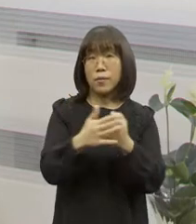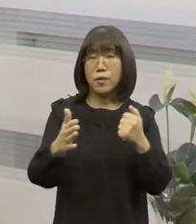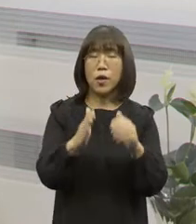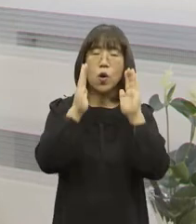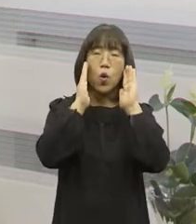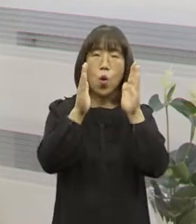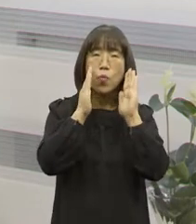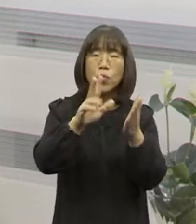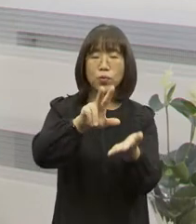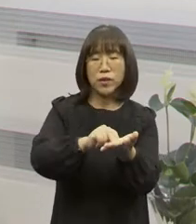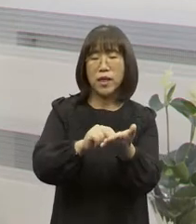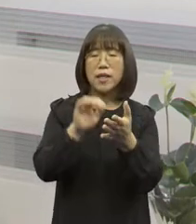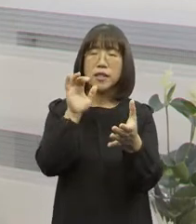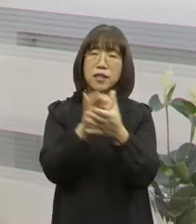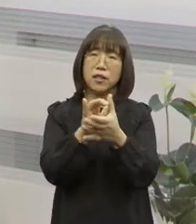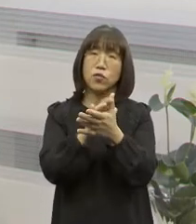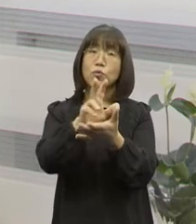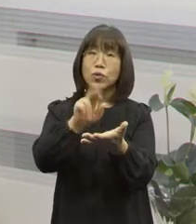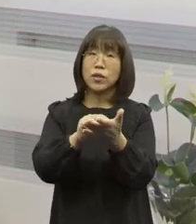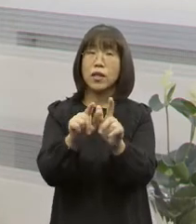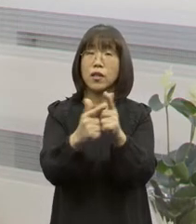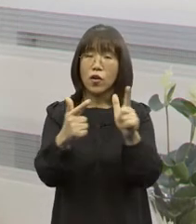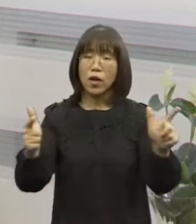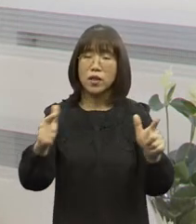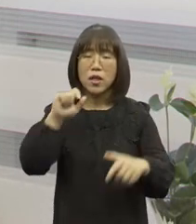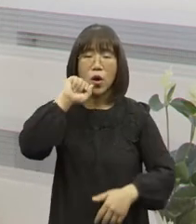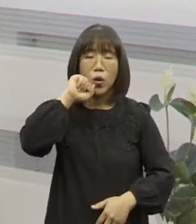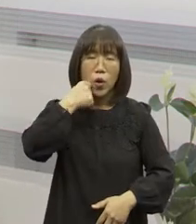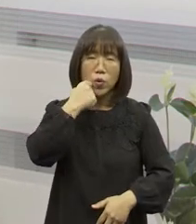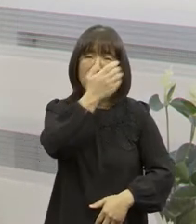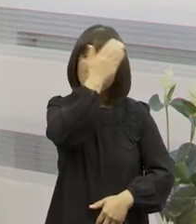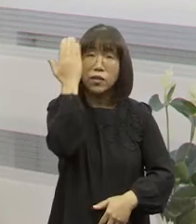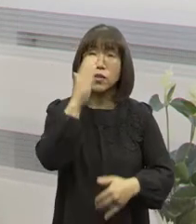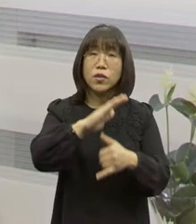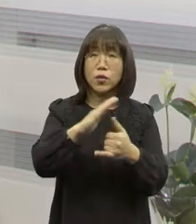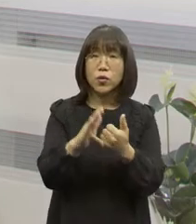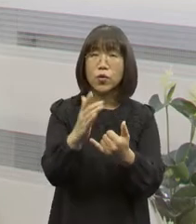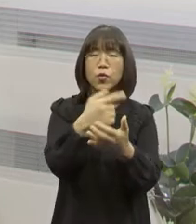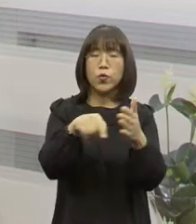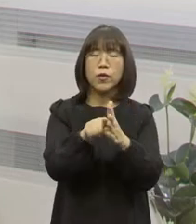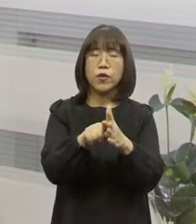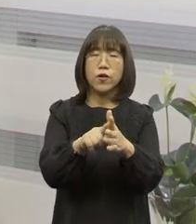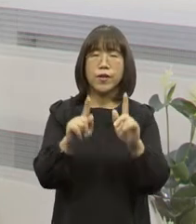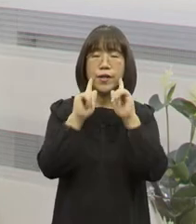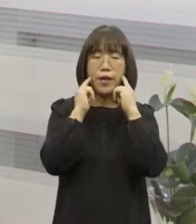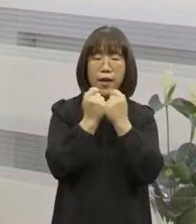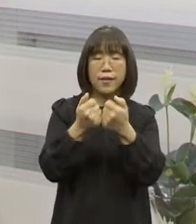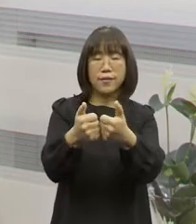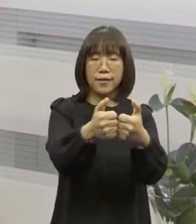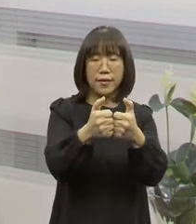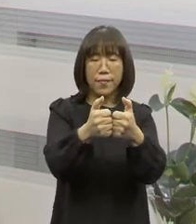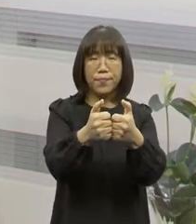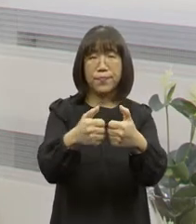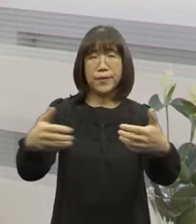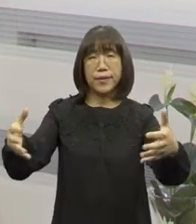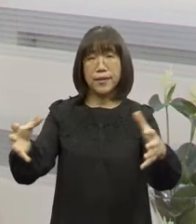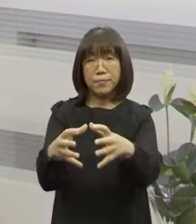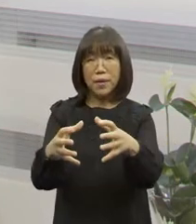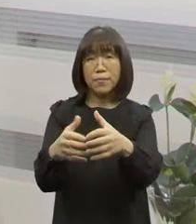친구 문제 가정 문제 다양한 문제로 힘든 청소년들 위해서 개인 상담과